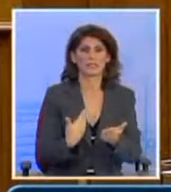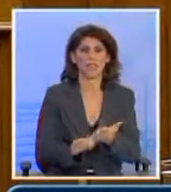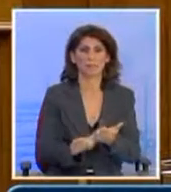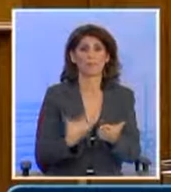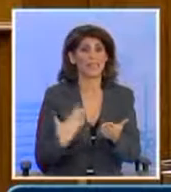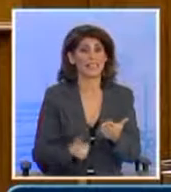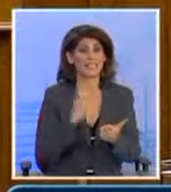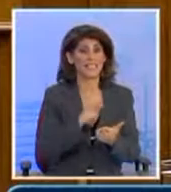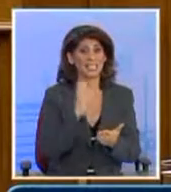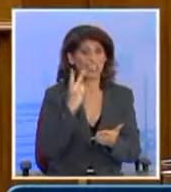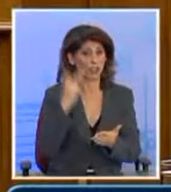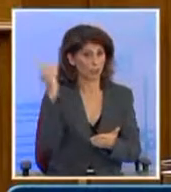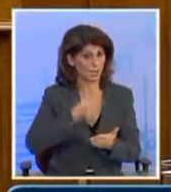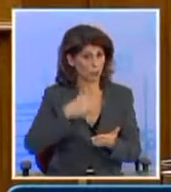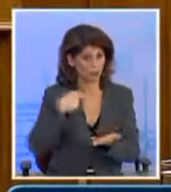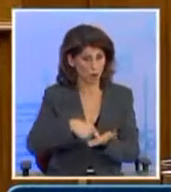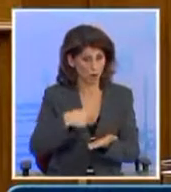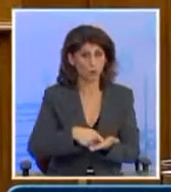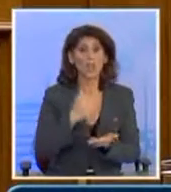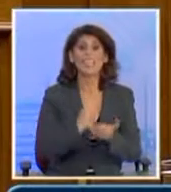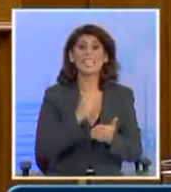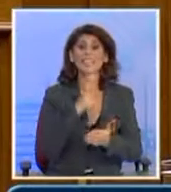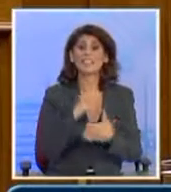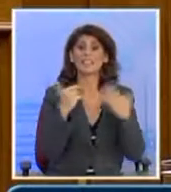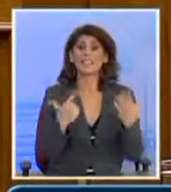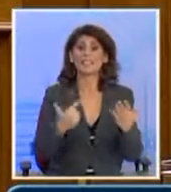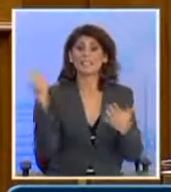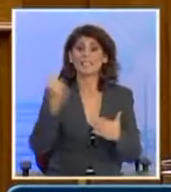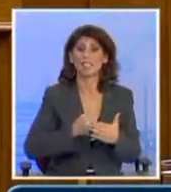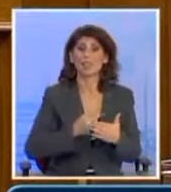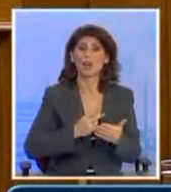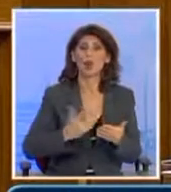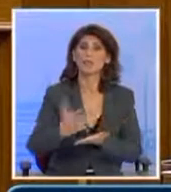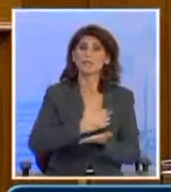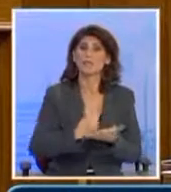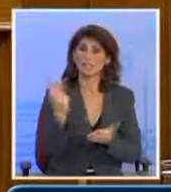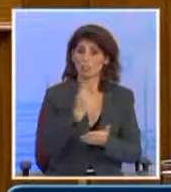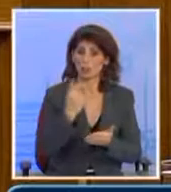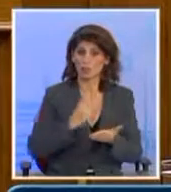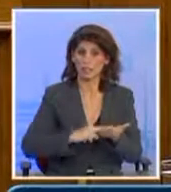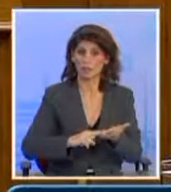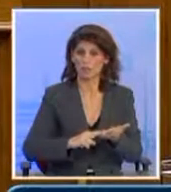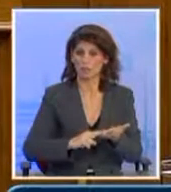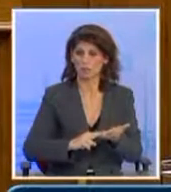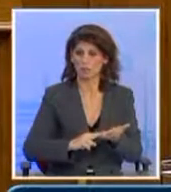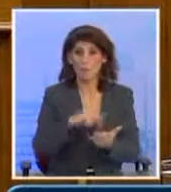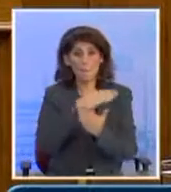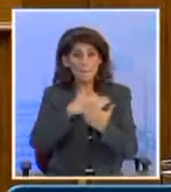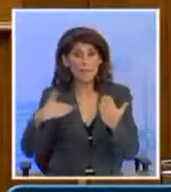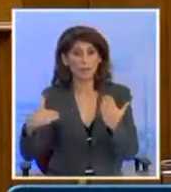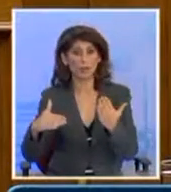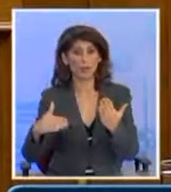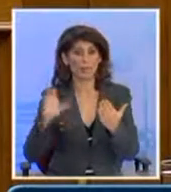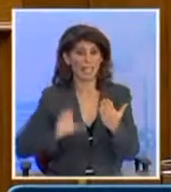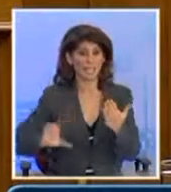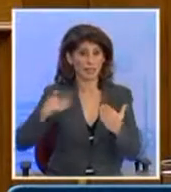ήταν 42% για τους φόρους και 47% για τις εισφορές κοινωνικής ασφάλισης, έναντι μέσου όρου για τις χώρες μέλη